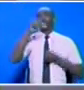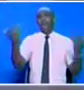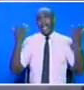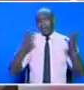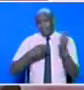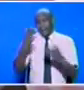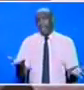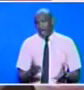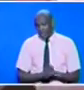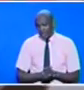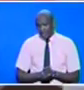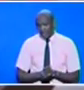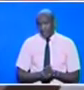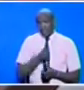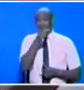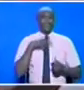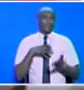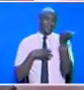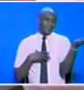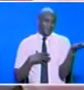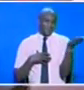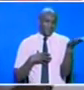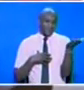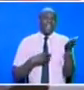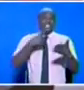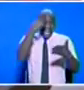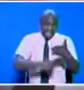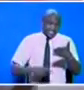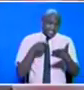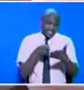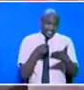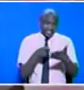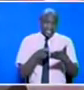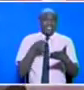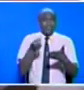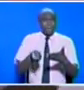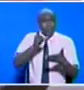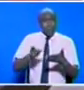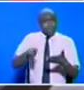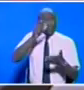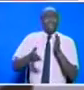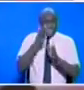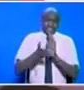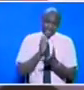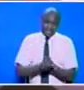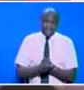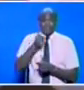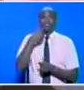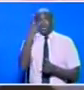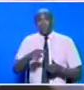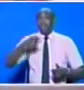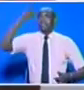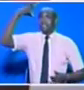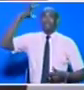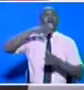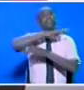wewe? Hawa jamaa ushuru wanaongeza haraka. Wanasema kuna stima